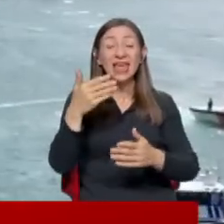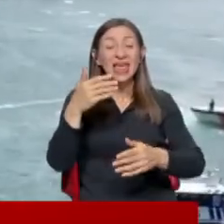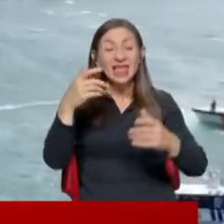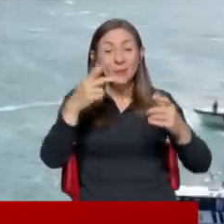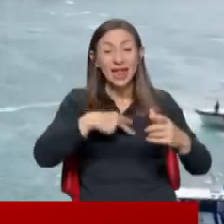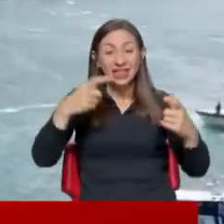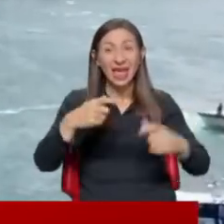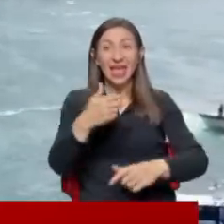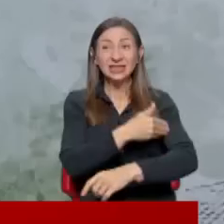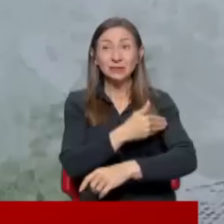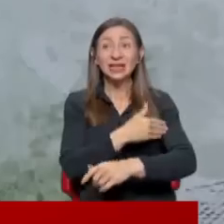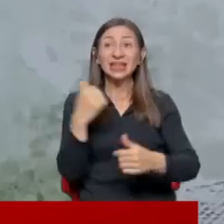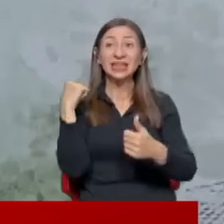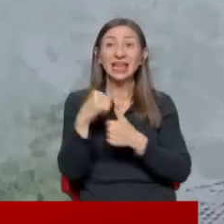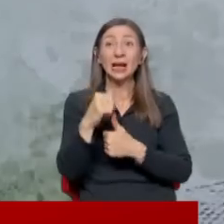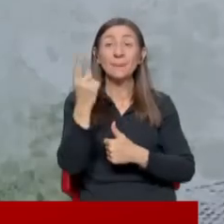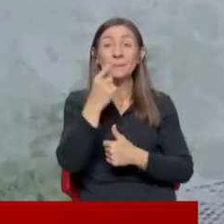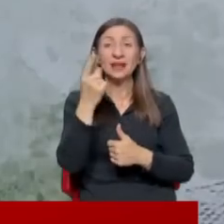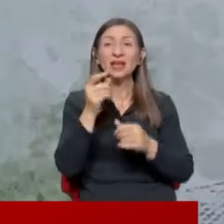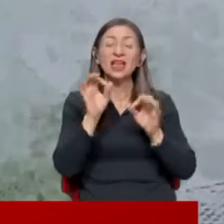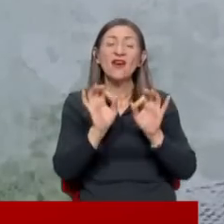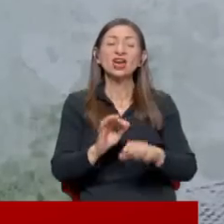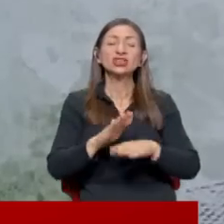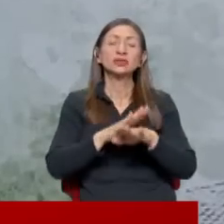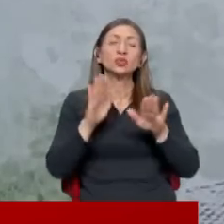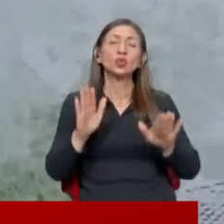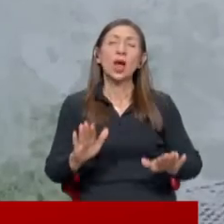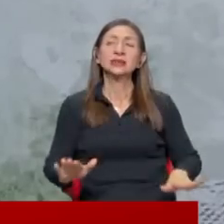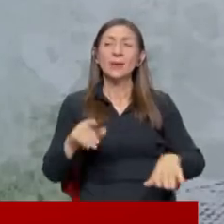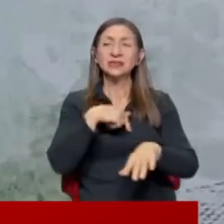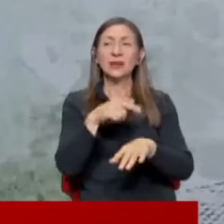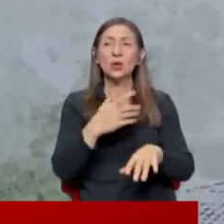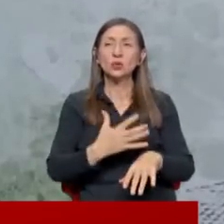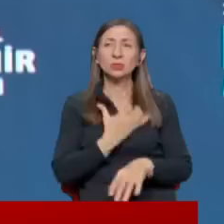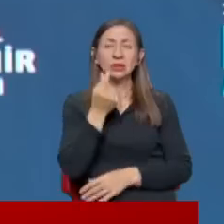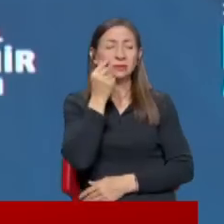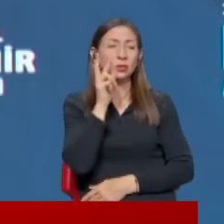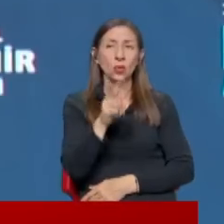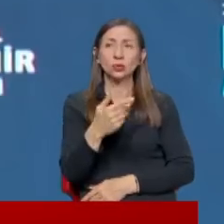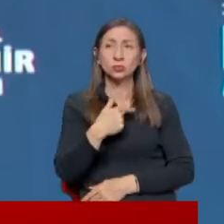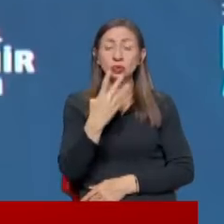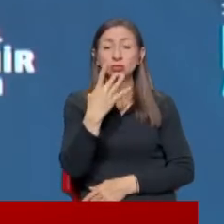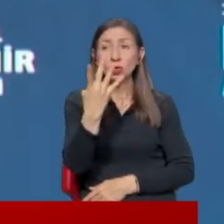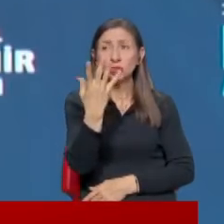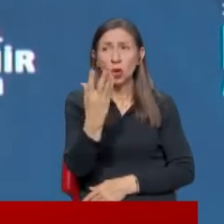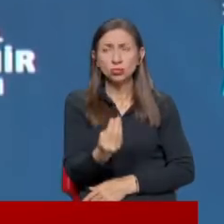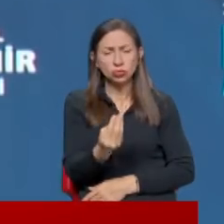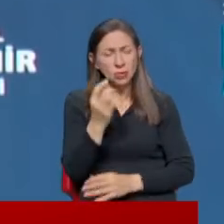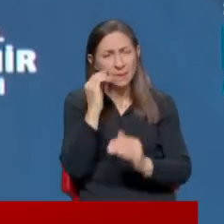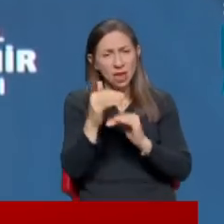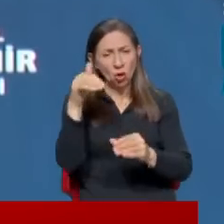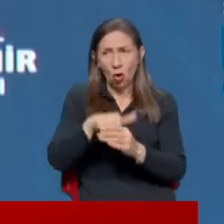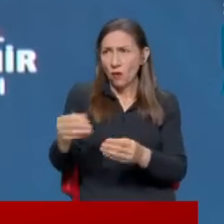hizmetler noktasında tekrar bir fetret devrine girdiğine üzülerek şahit oluyoruz. 4 yıl olmuş, millet